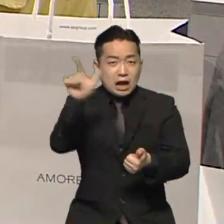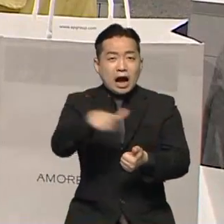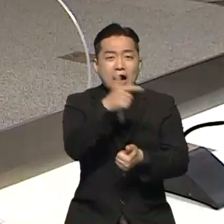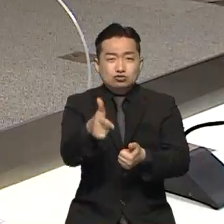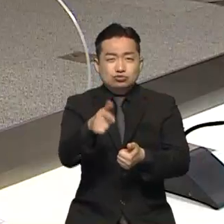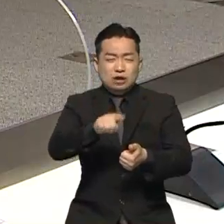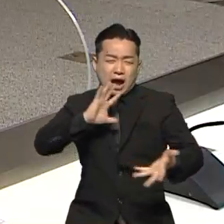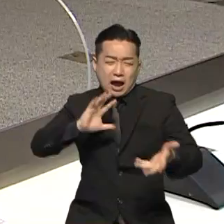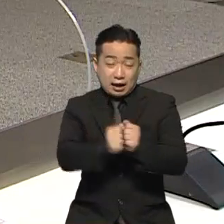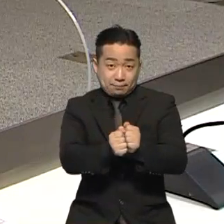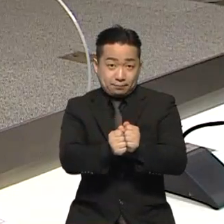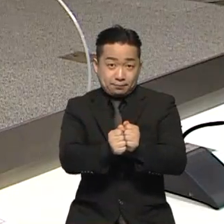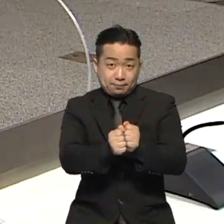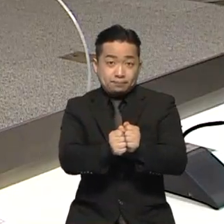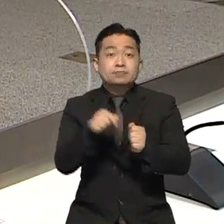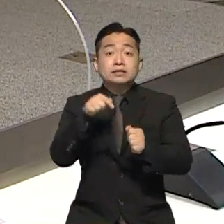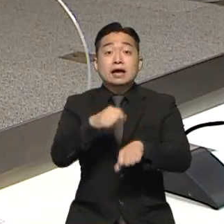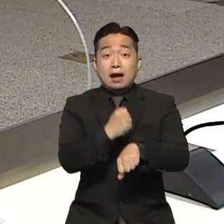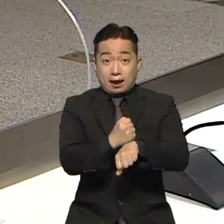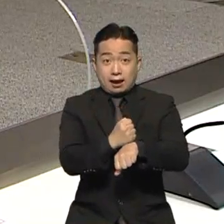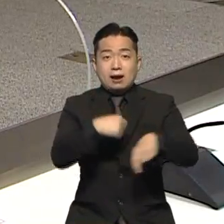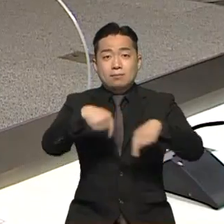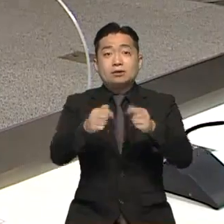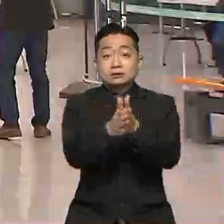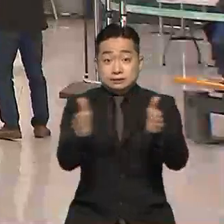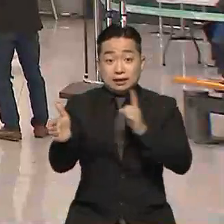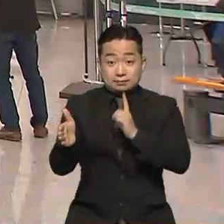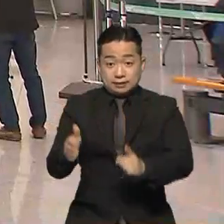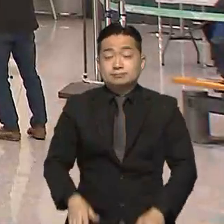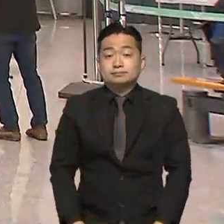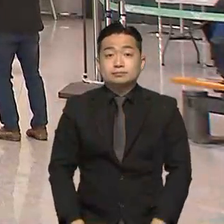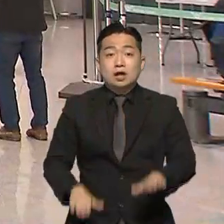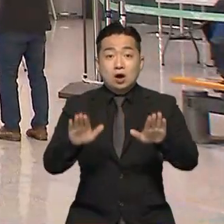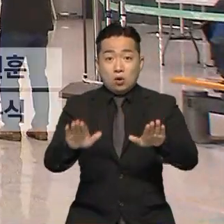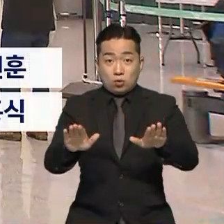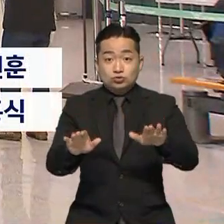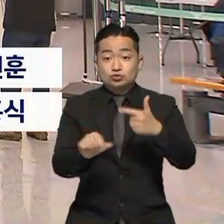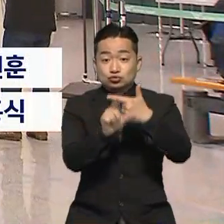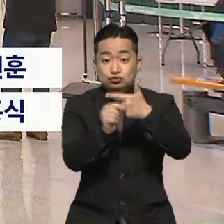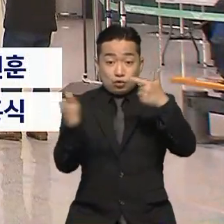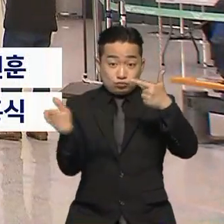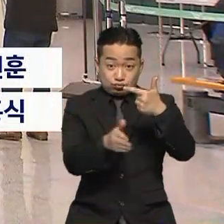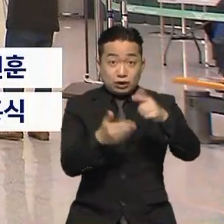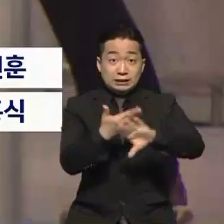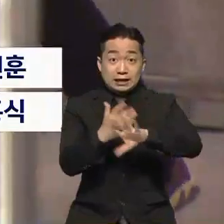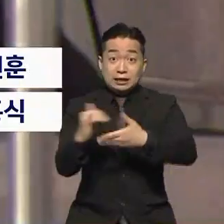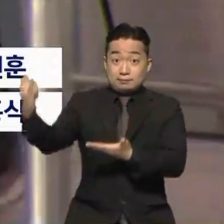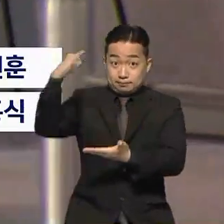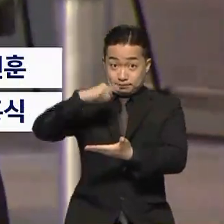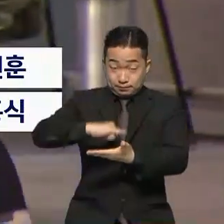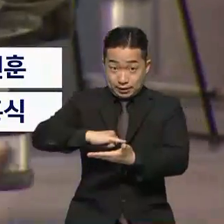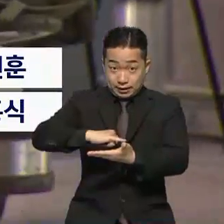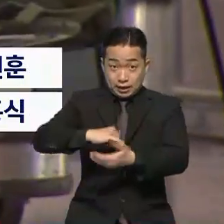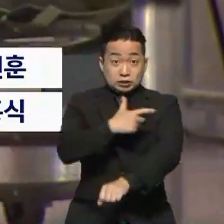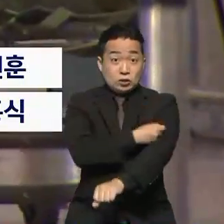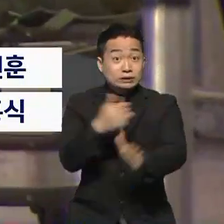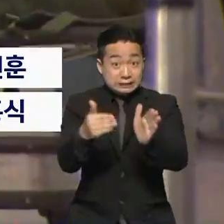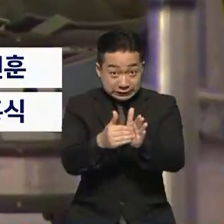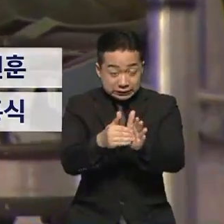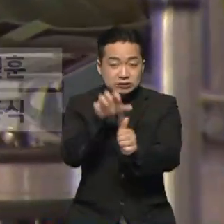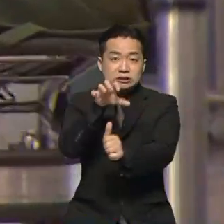안에 모두 이뤄지는 패스트트랙 제도가 도입됩니다. 오는 6월부터는 모든 해외 입국자에 대해 접종 완료